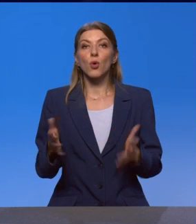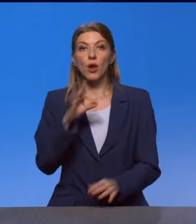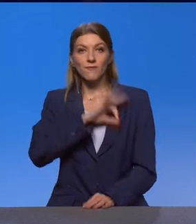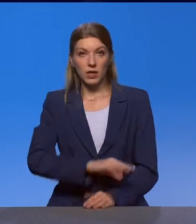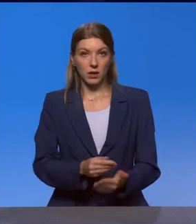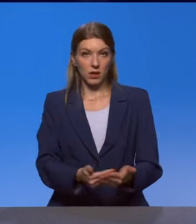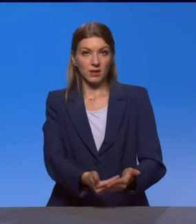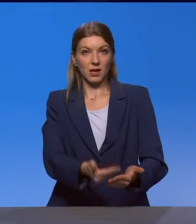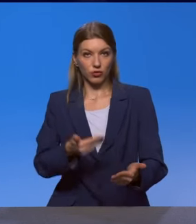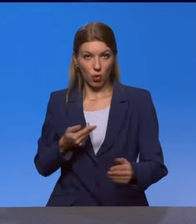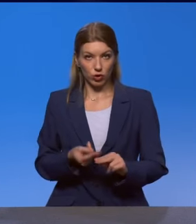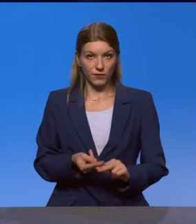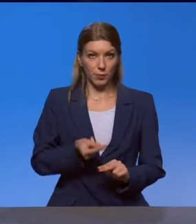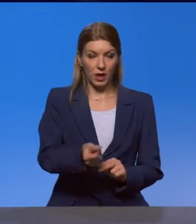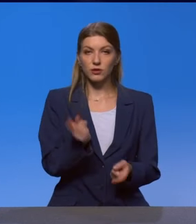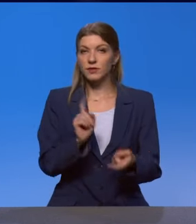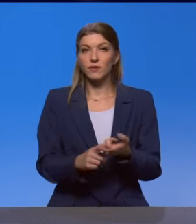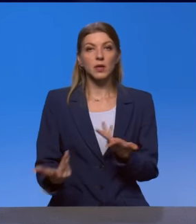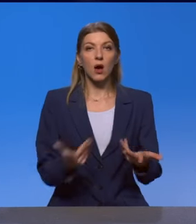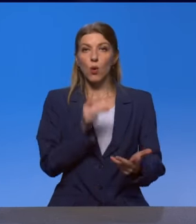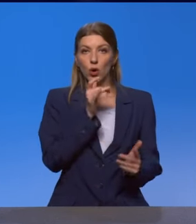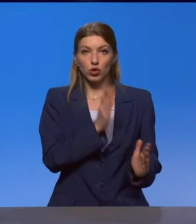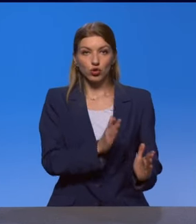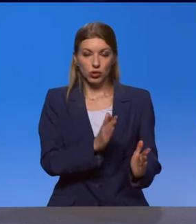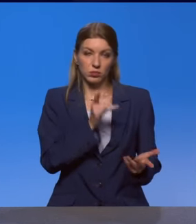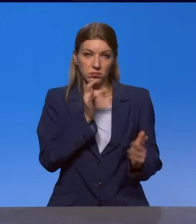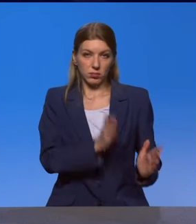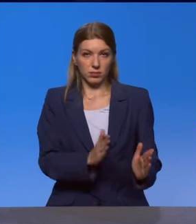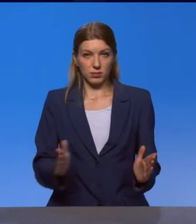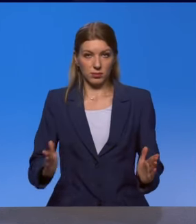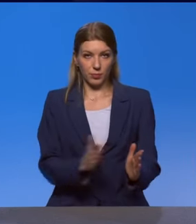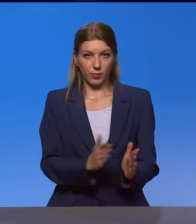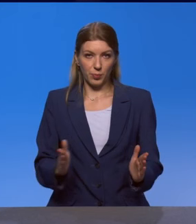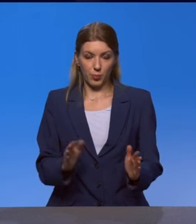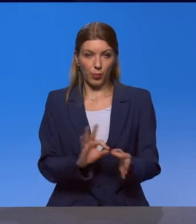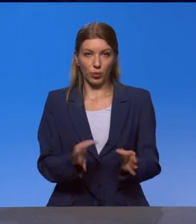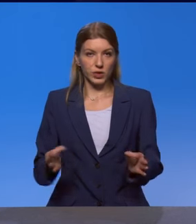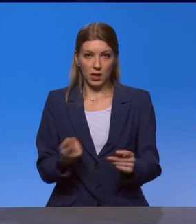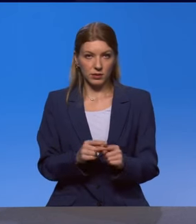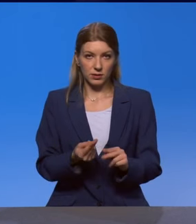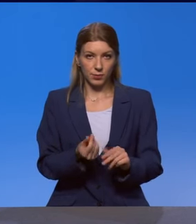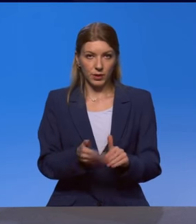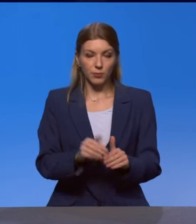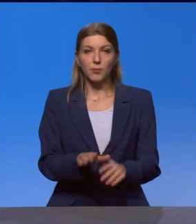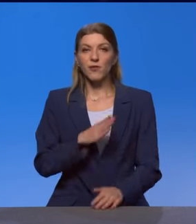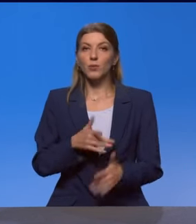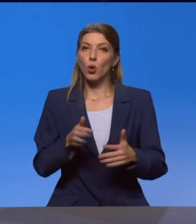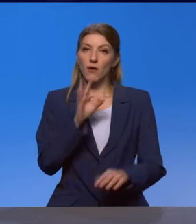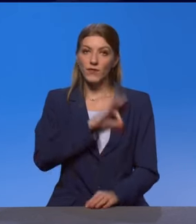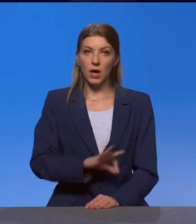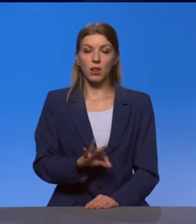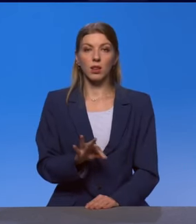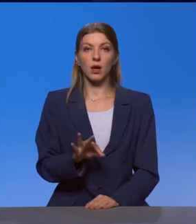платить, в зависимости от того, на каком сроке жизни кредит. Иногда бывает выгоднее гасить